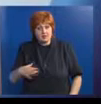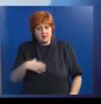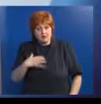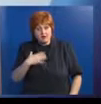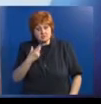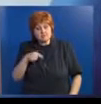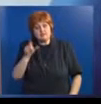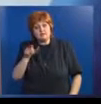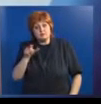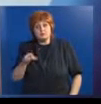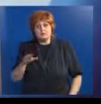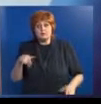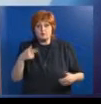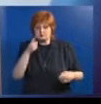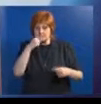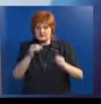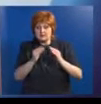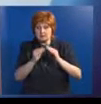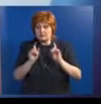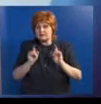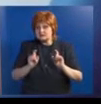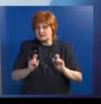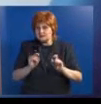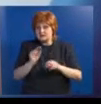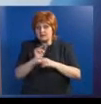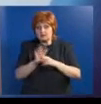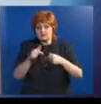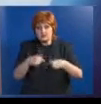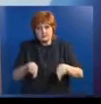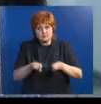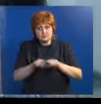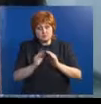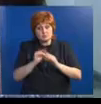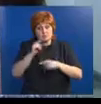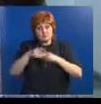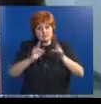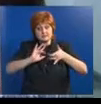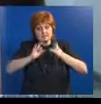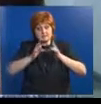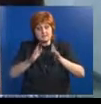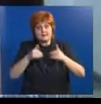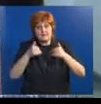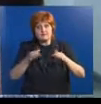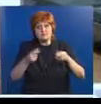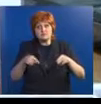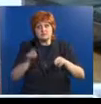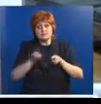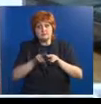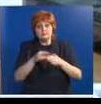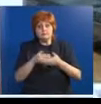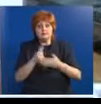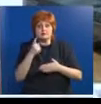людьми можно будет пользоваться, не выходя из дома, и получать их, не выходя из дома, по интернету. Выпускниками экспресс-курсов станут